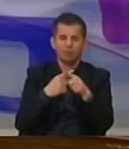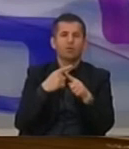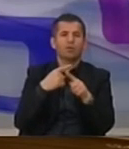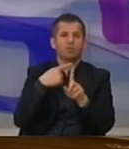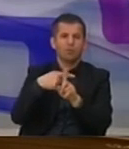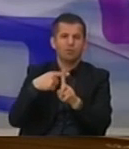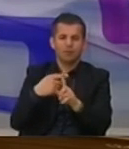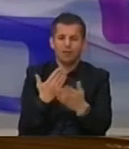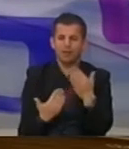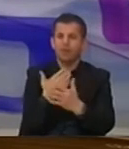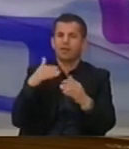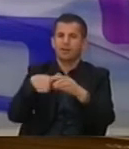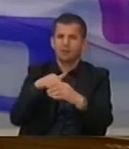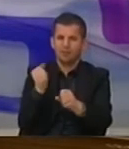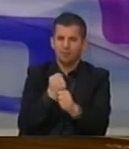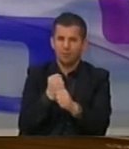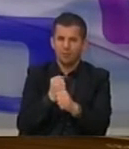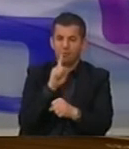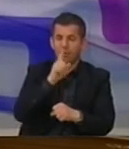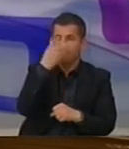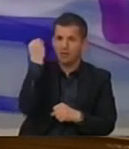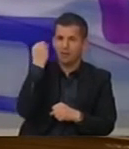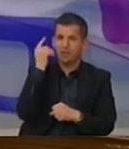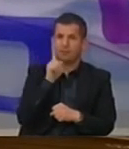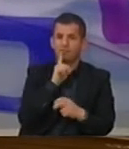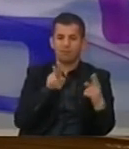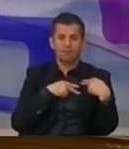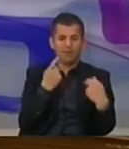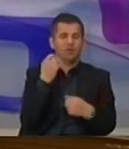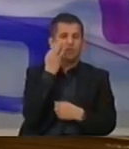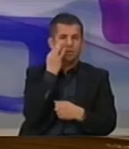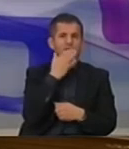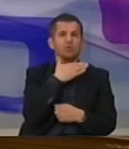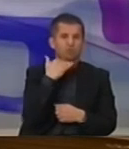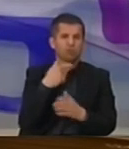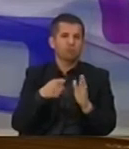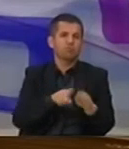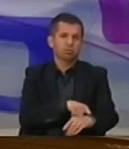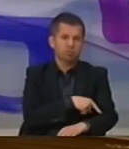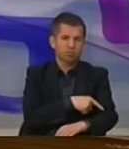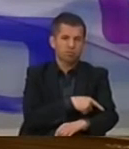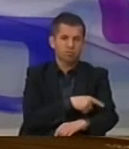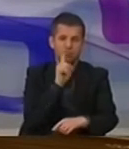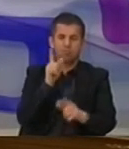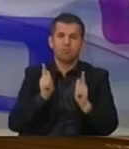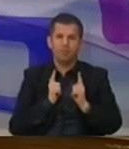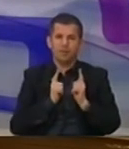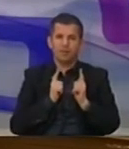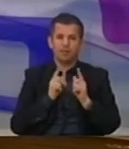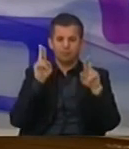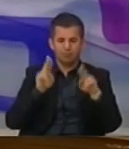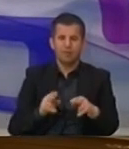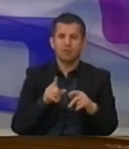krijimin e vendeve të reja të punës, po mos harrojmë që mandati nuk është 100 ditë, është shumë më gjatë, kështu që priten që me të